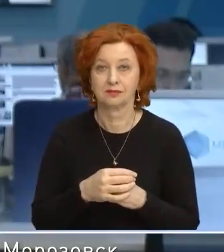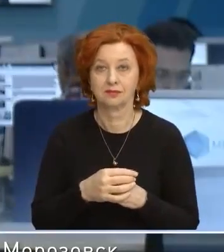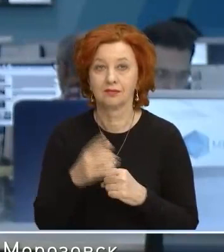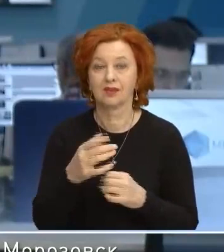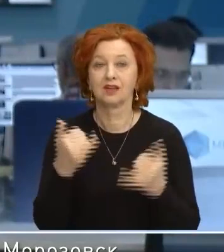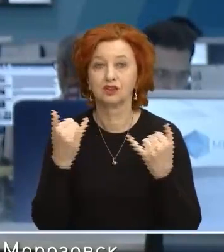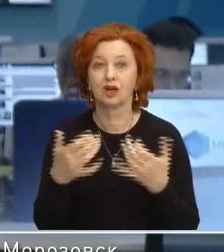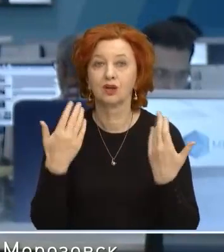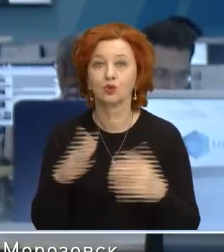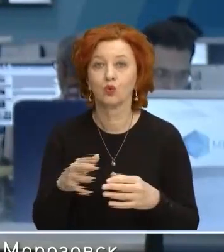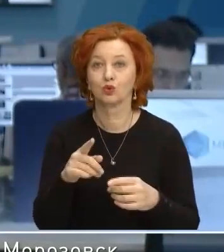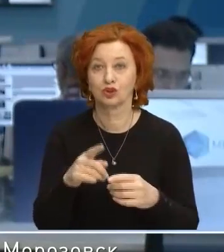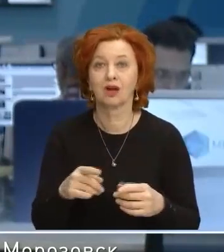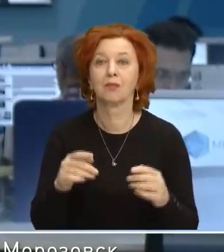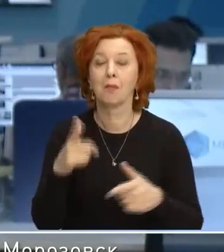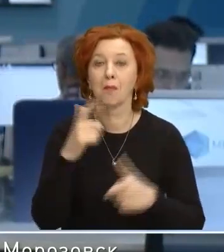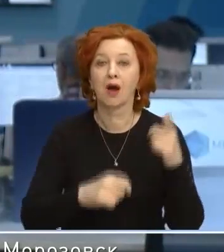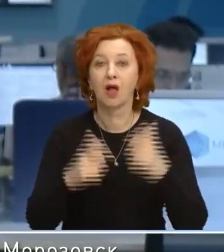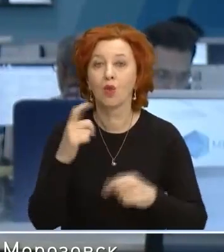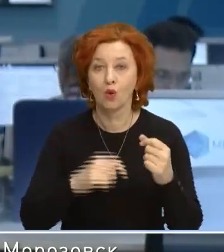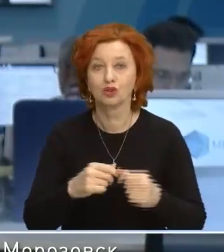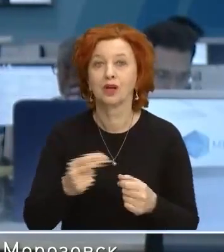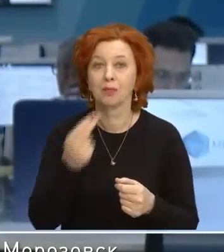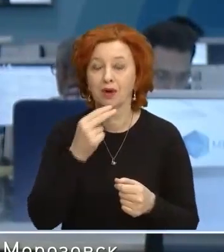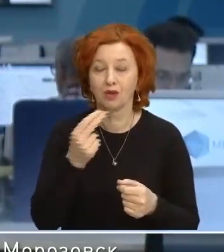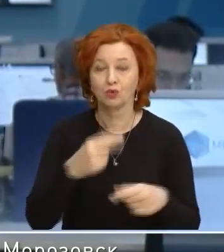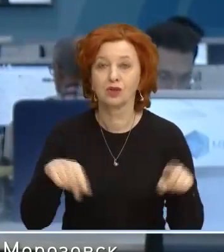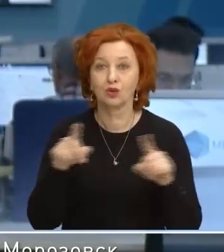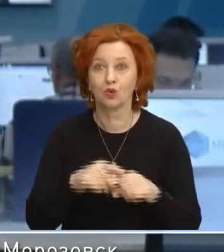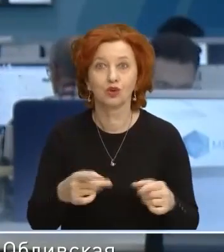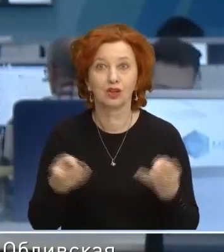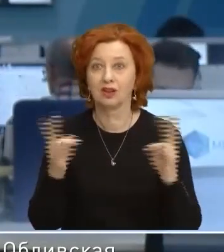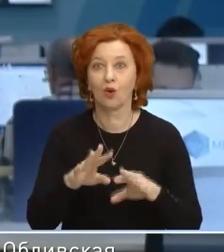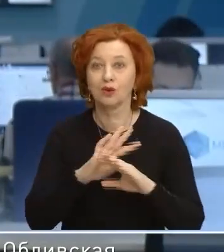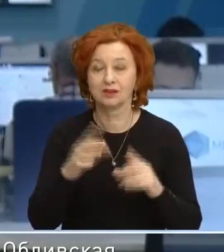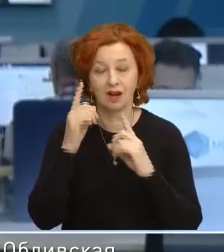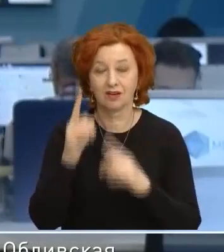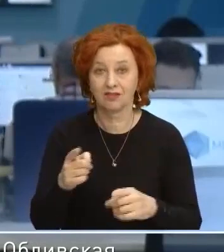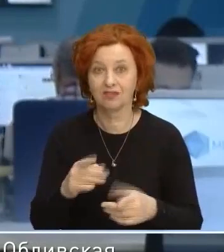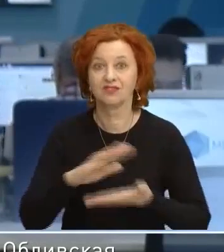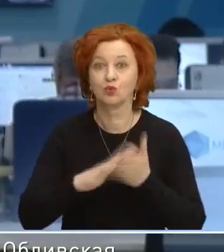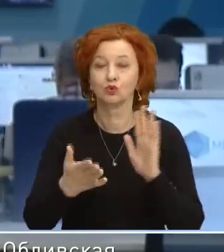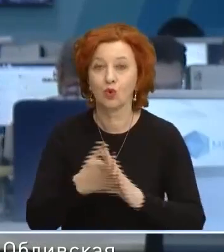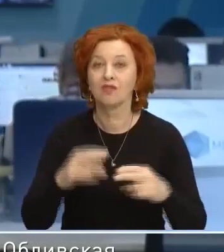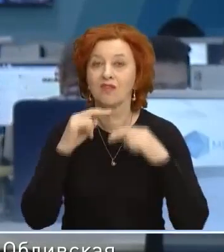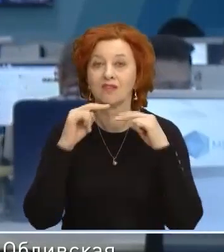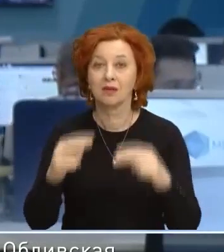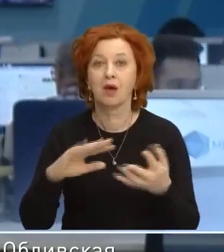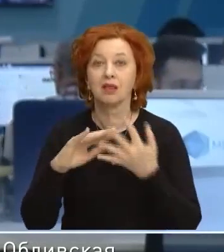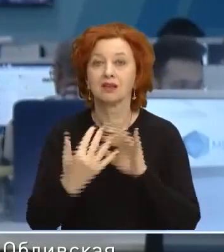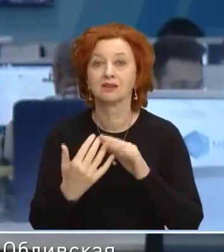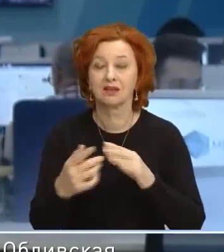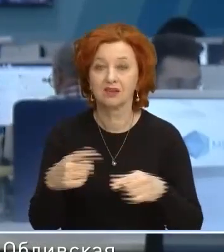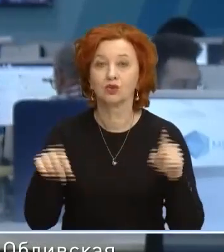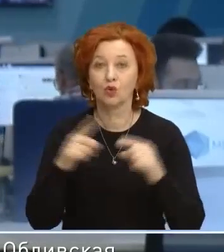Без молока, а следовательно молочной продукции, тоже не останемся. В сложившихся условиях особое внимание к сельскому хозяйству